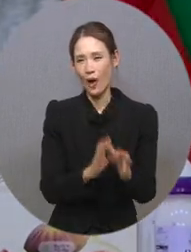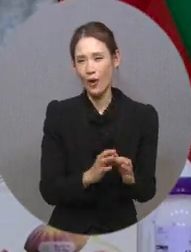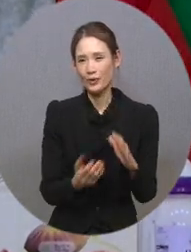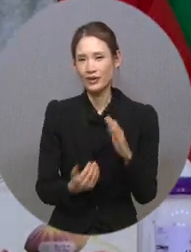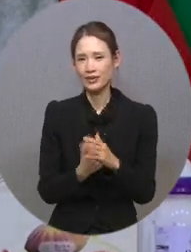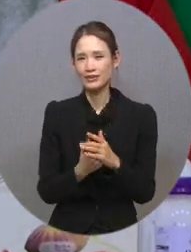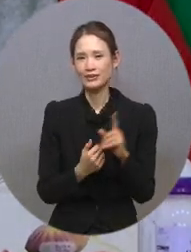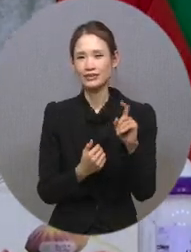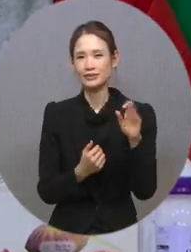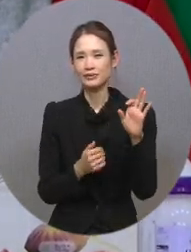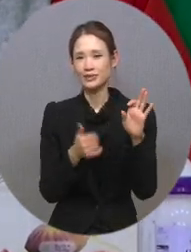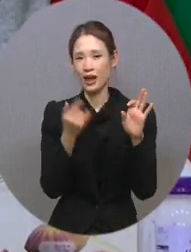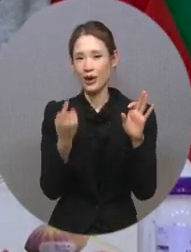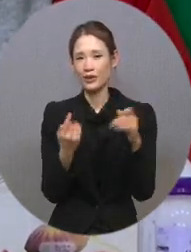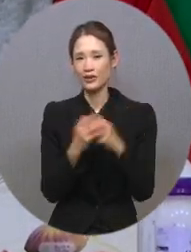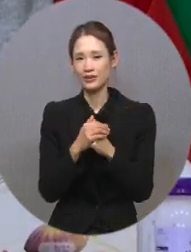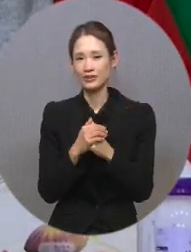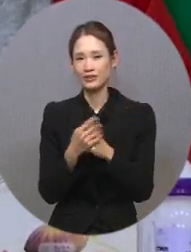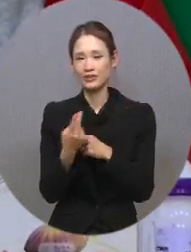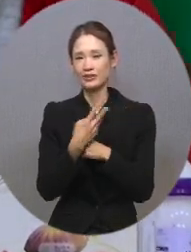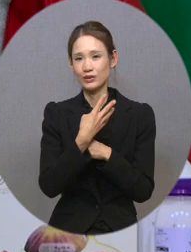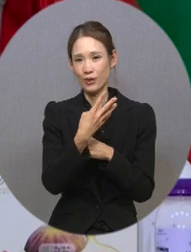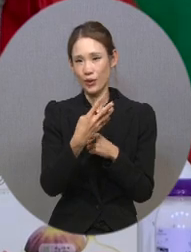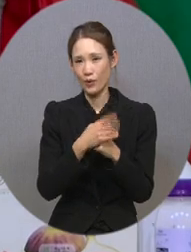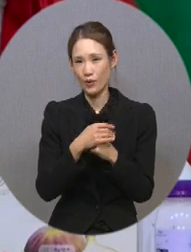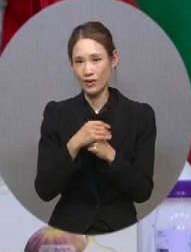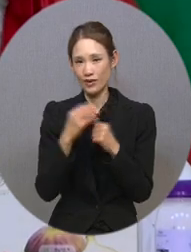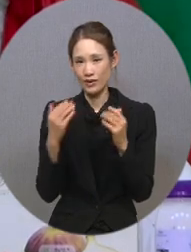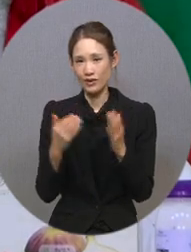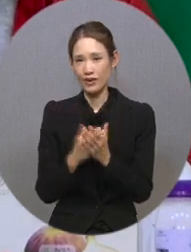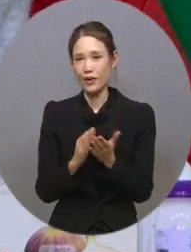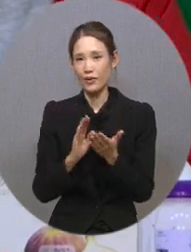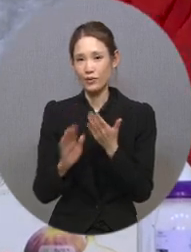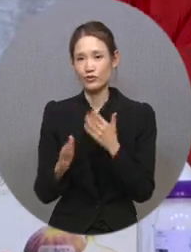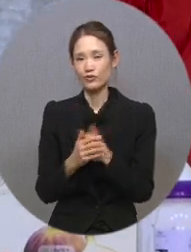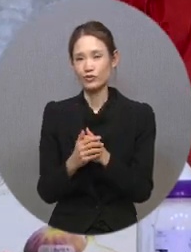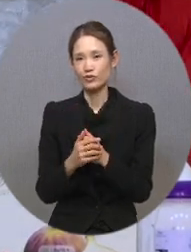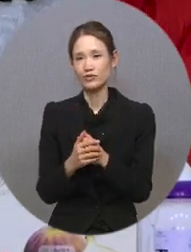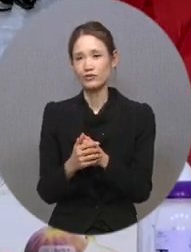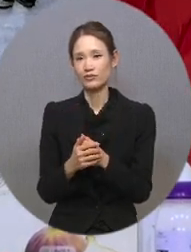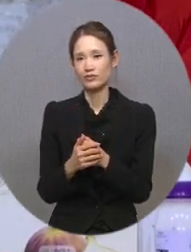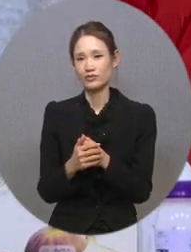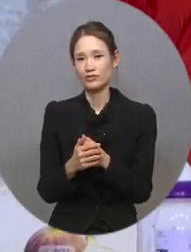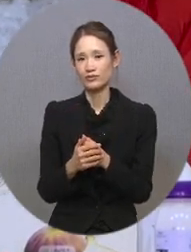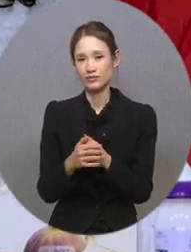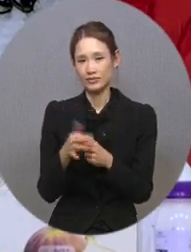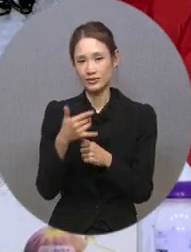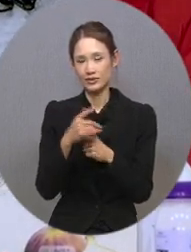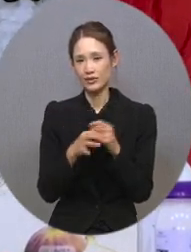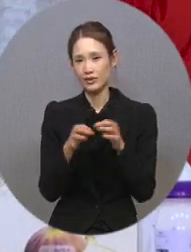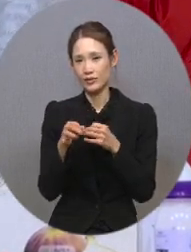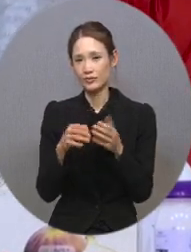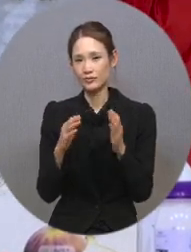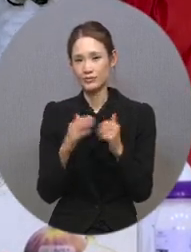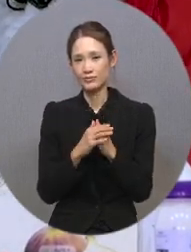잠깐만 14회면은 우리 남도장터가 2004년에 생겼으니까 그렇죠. 오, 그러면 남도장터가 오빠고 그리고 그